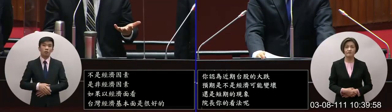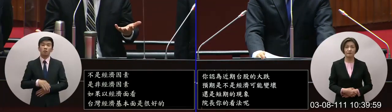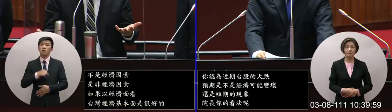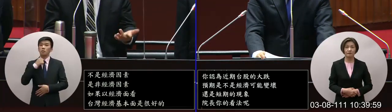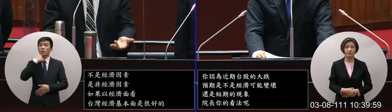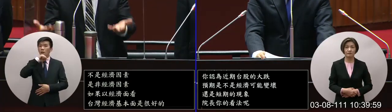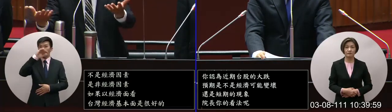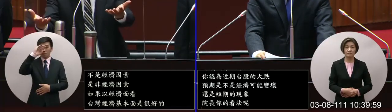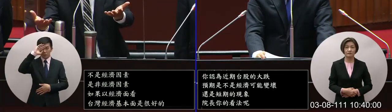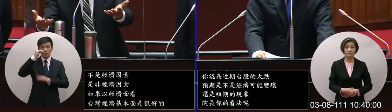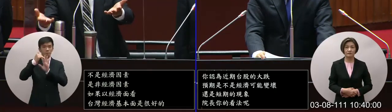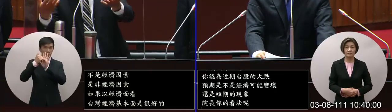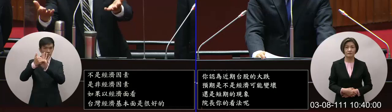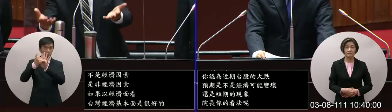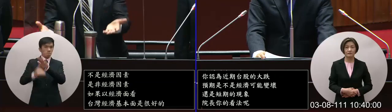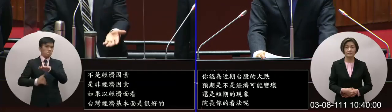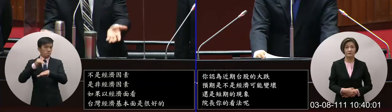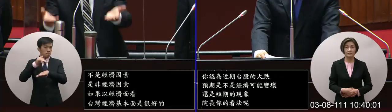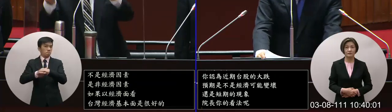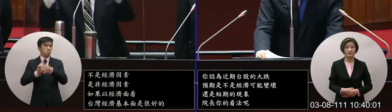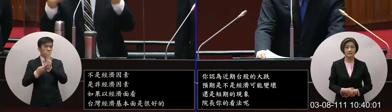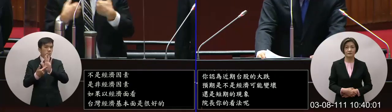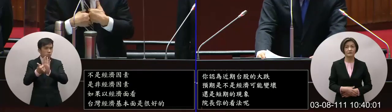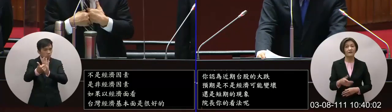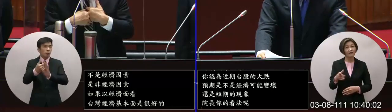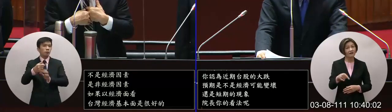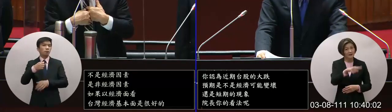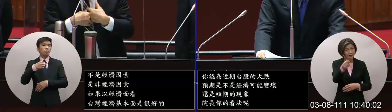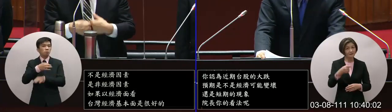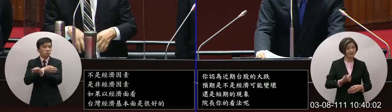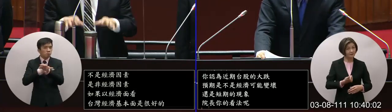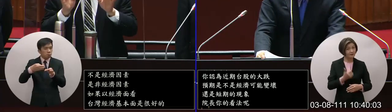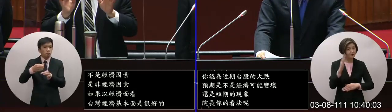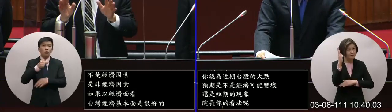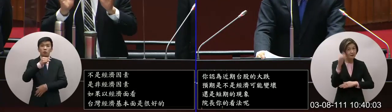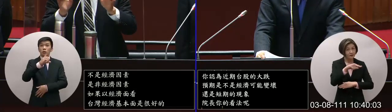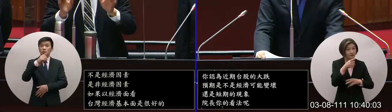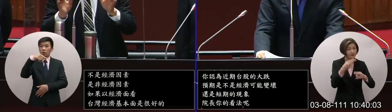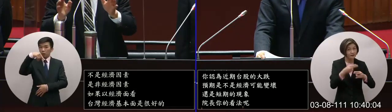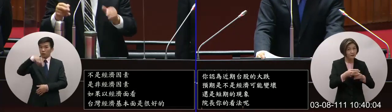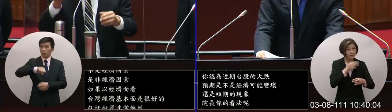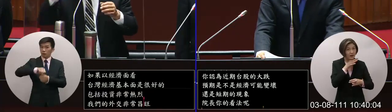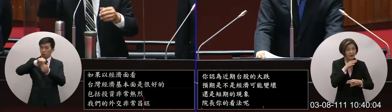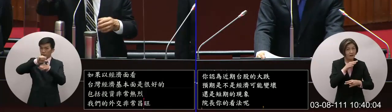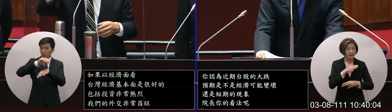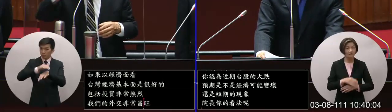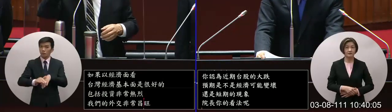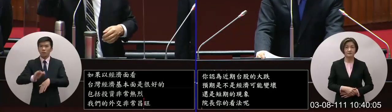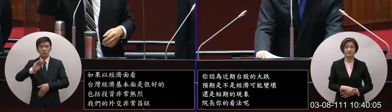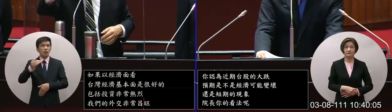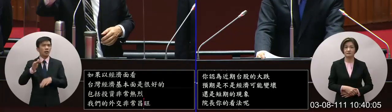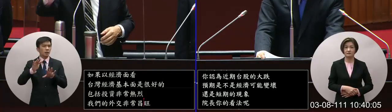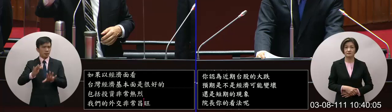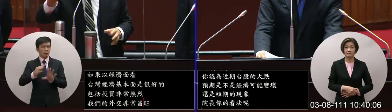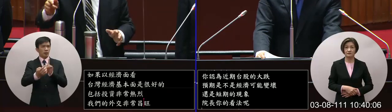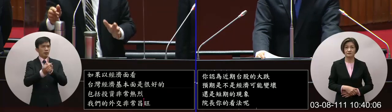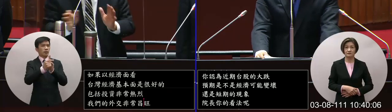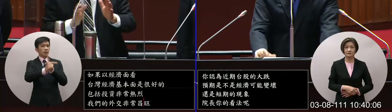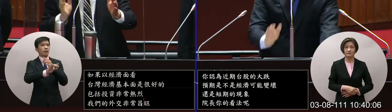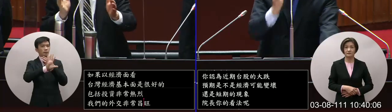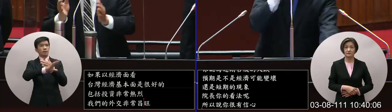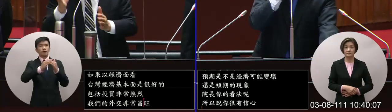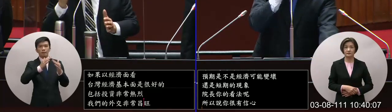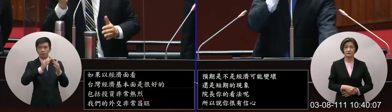常成功，我们经济 GDP 也 是，所以说你很有信心。 但现在碰到战争以